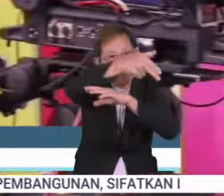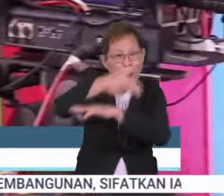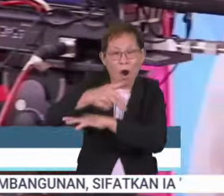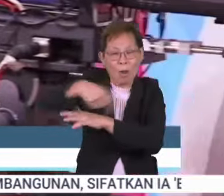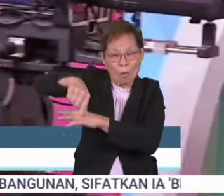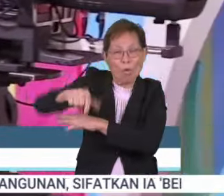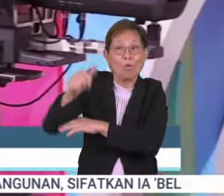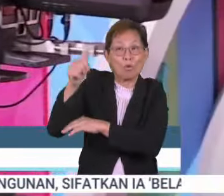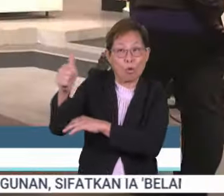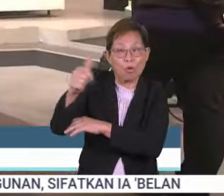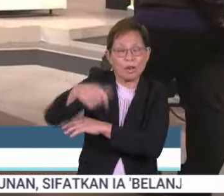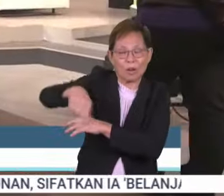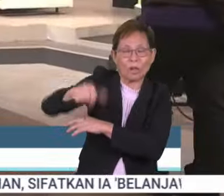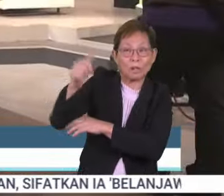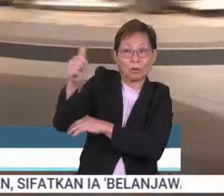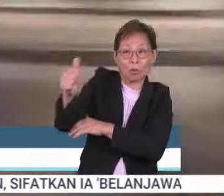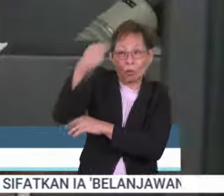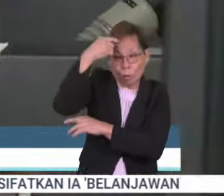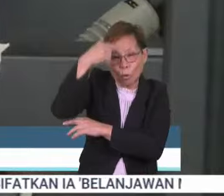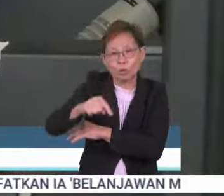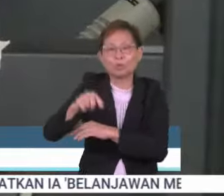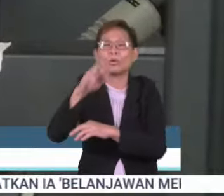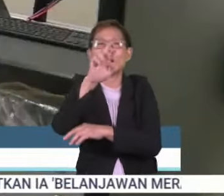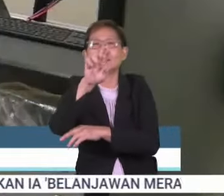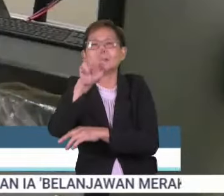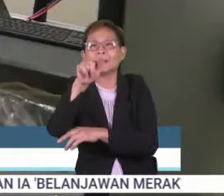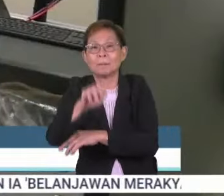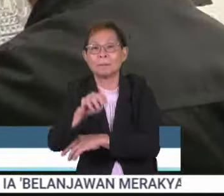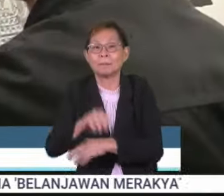bermutu dan berkualiti tinggi untuk